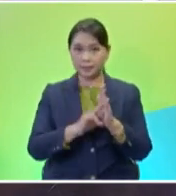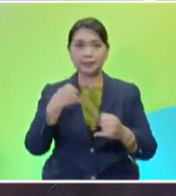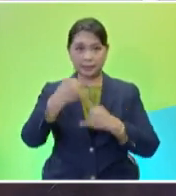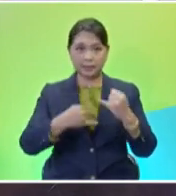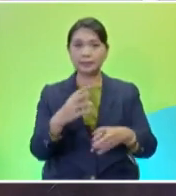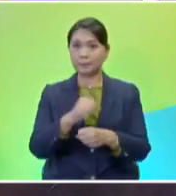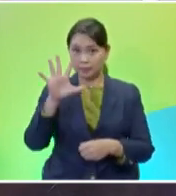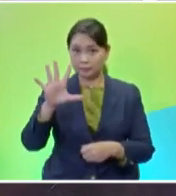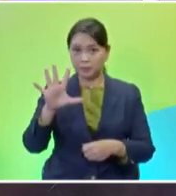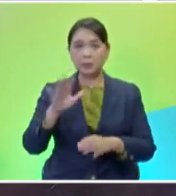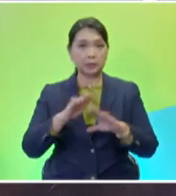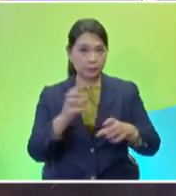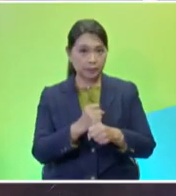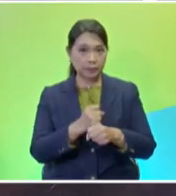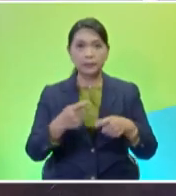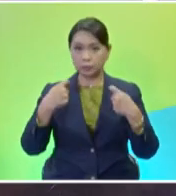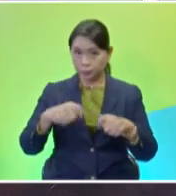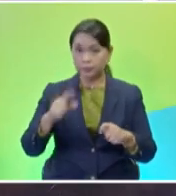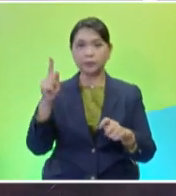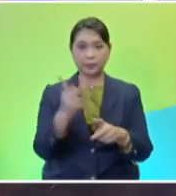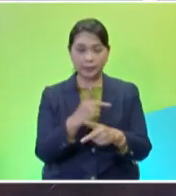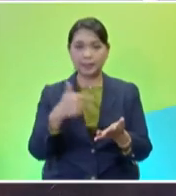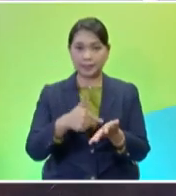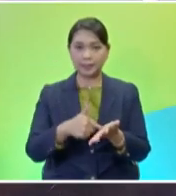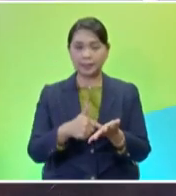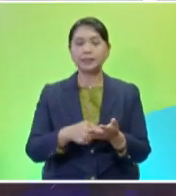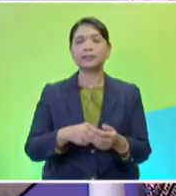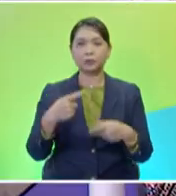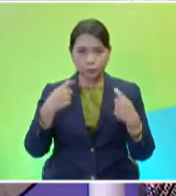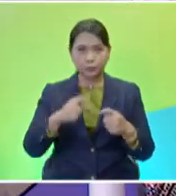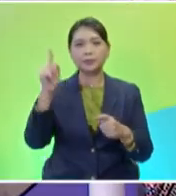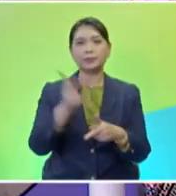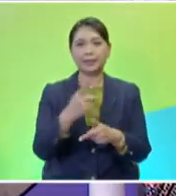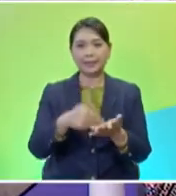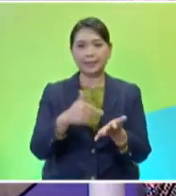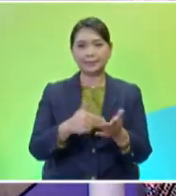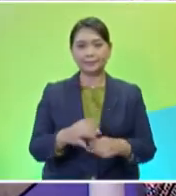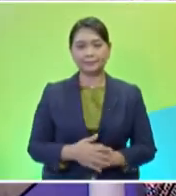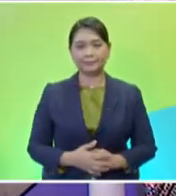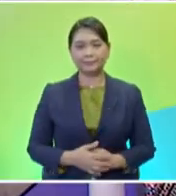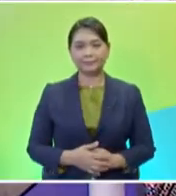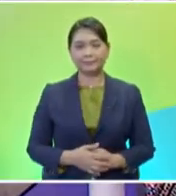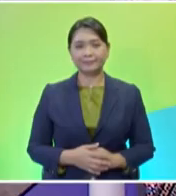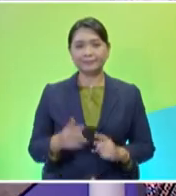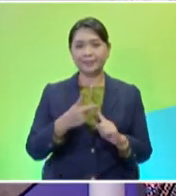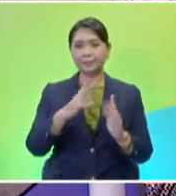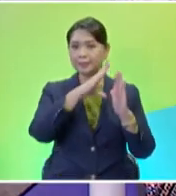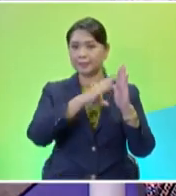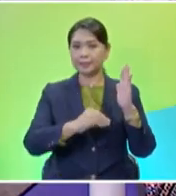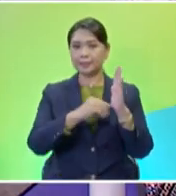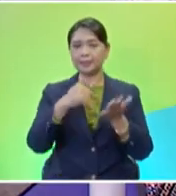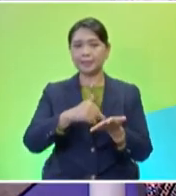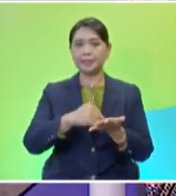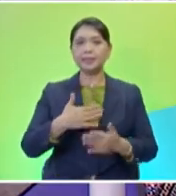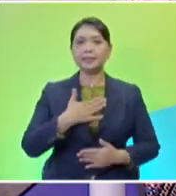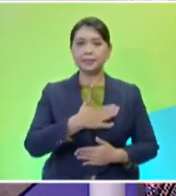tak dapat kita coba lagi baik Hah daripada petikan ini gila